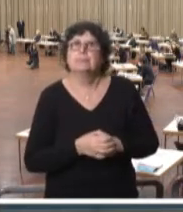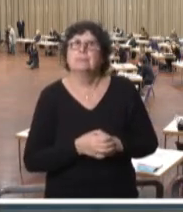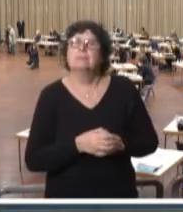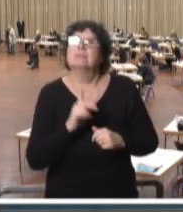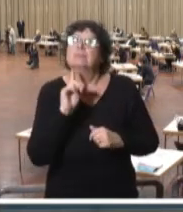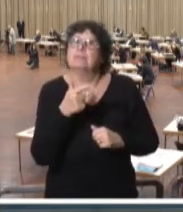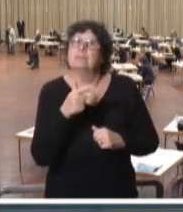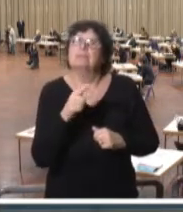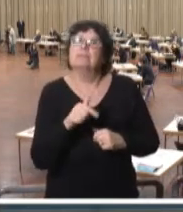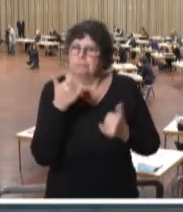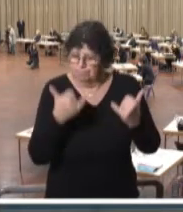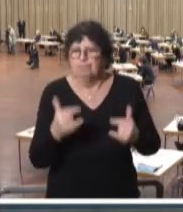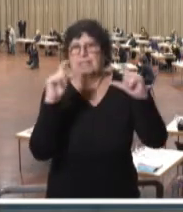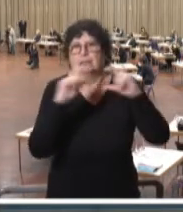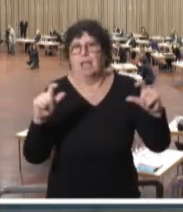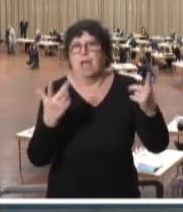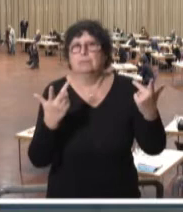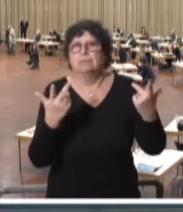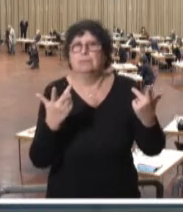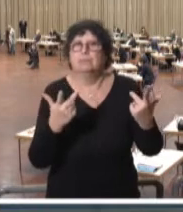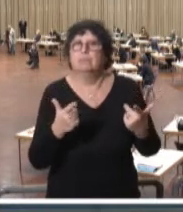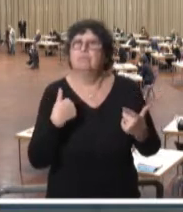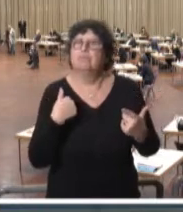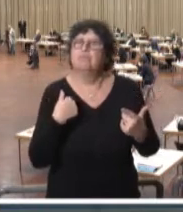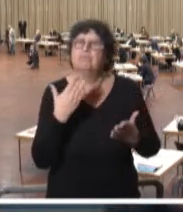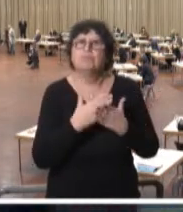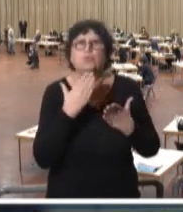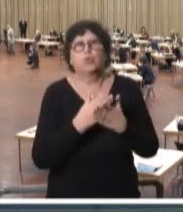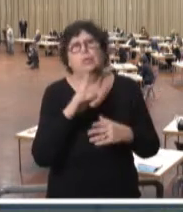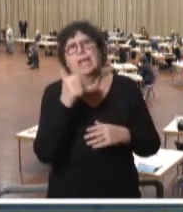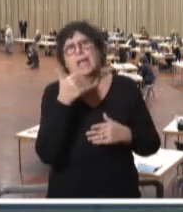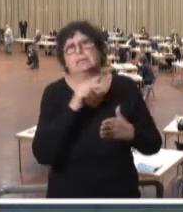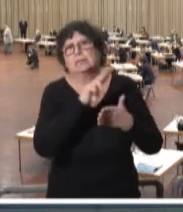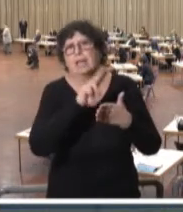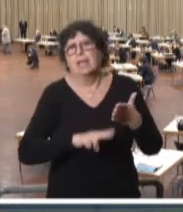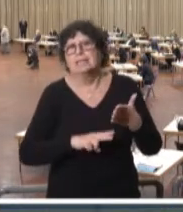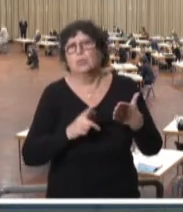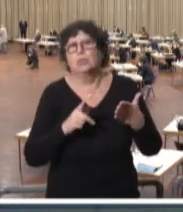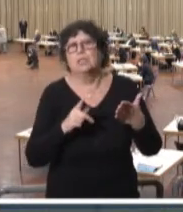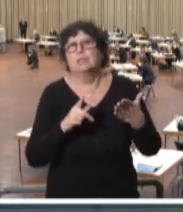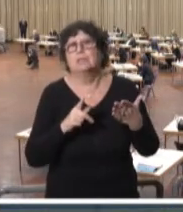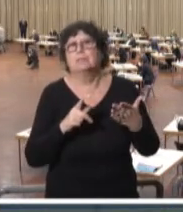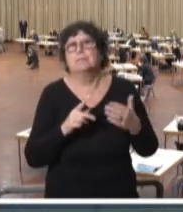Zum eigentlichen Thema. Wir hatten schon in der ersten Lesung